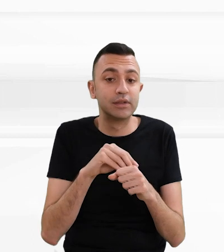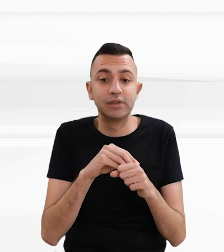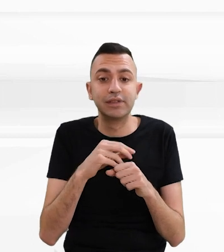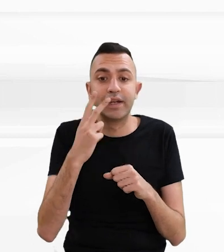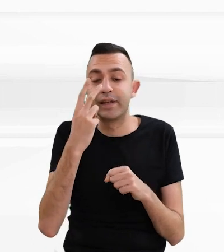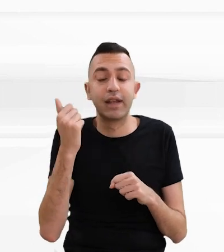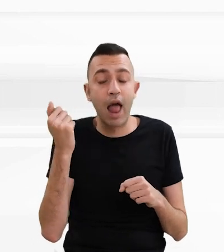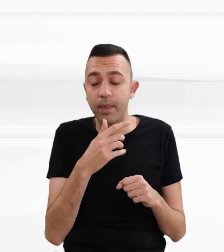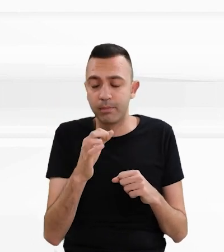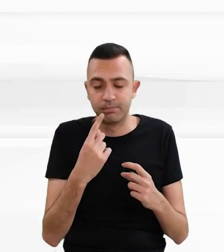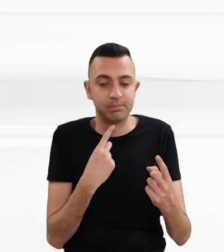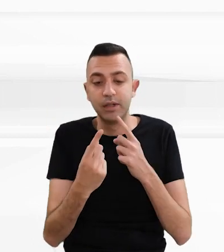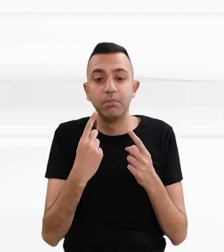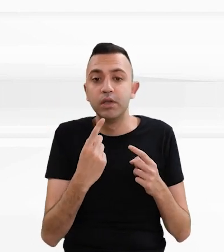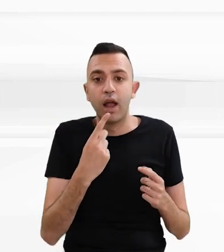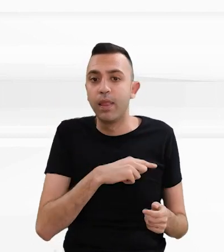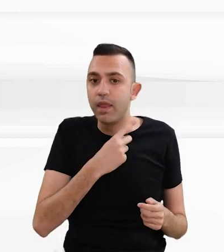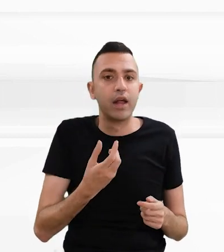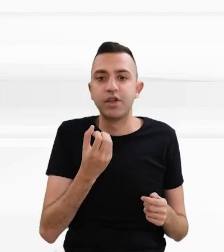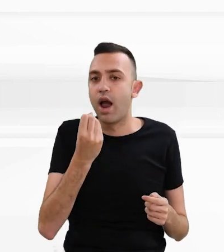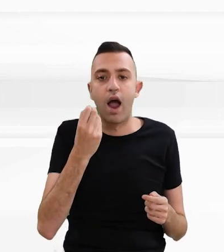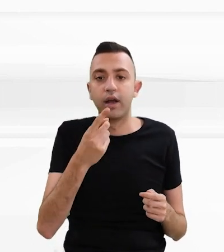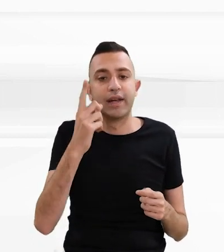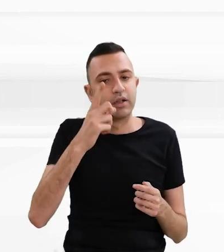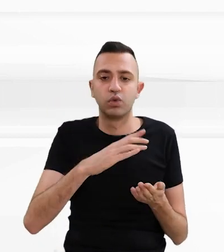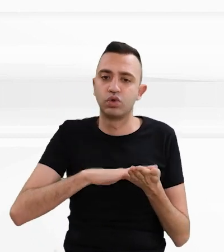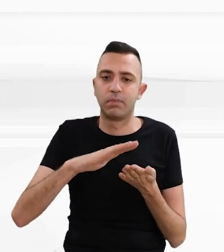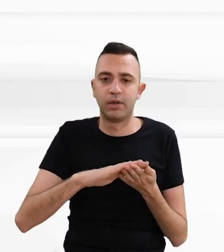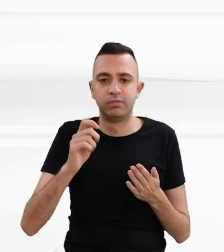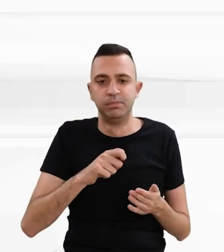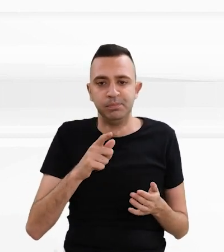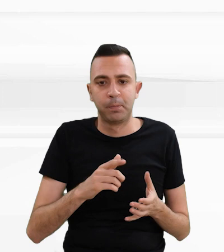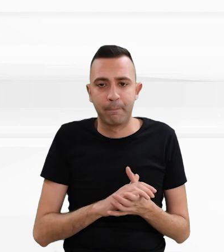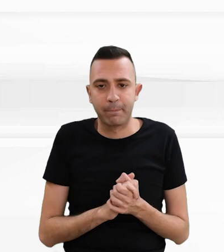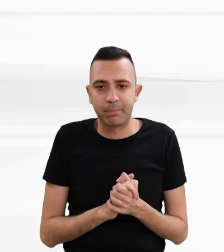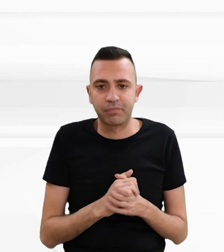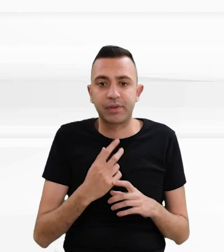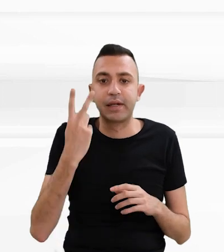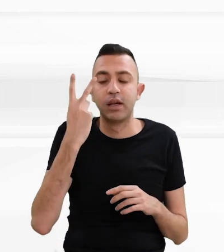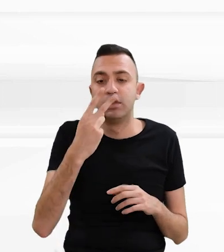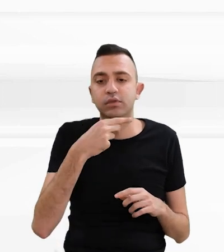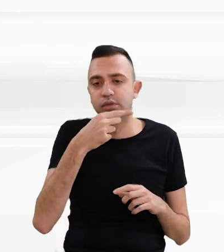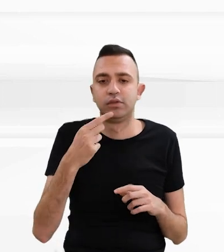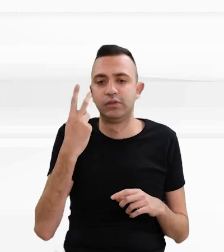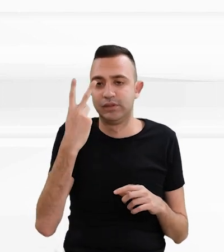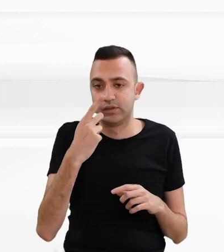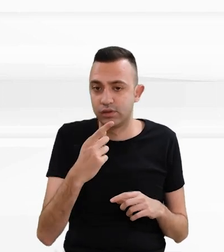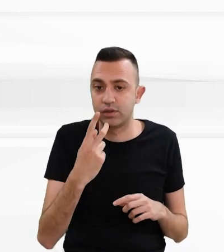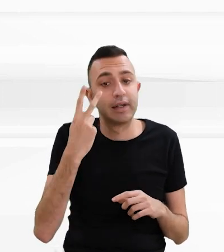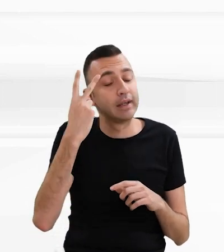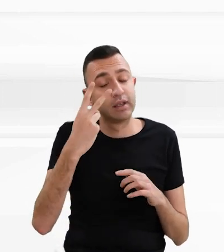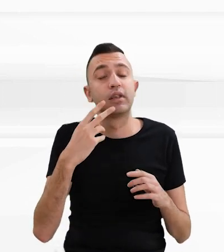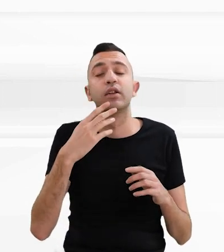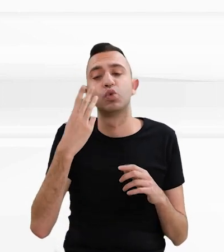birbirine oranı en çok kaçtır ilk önce bunları düzenleyelim 2 üssü eksi ikiniz var İki üstü